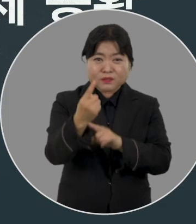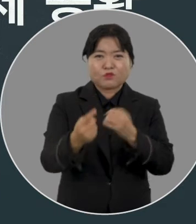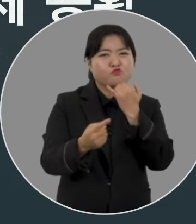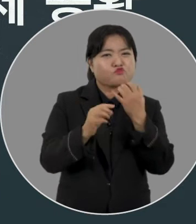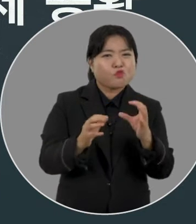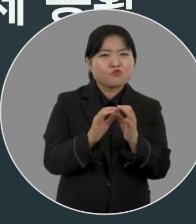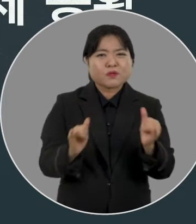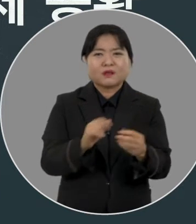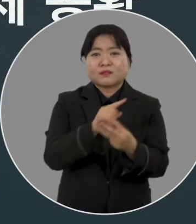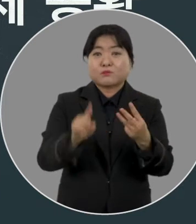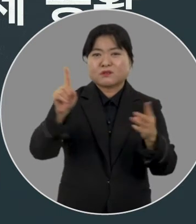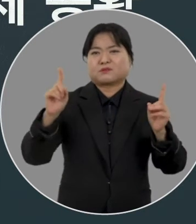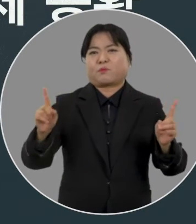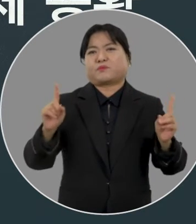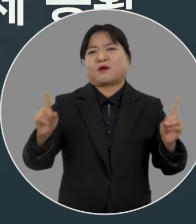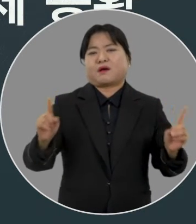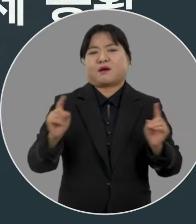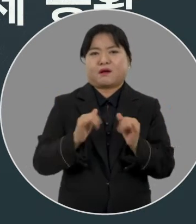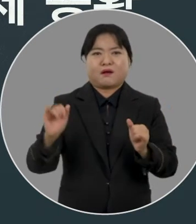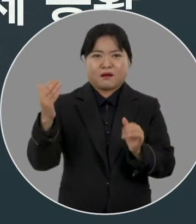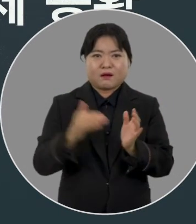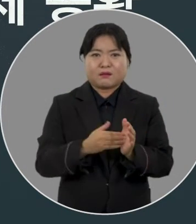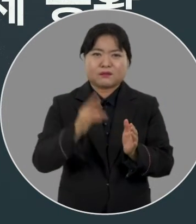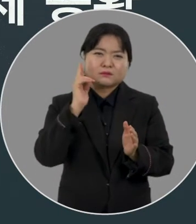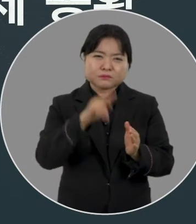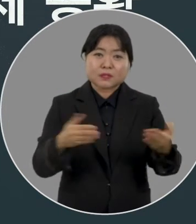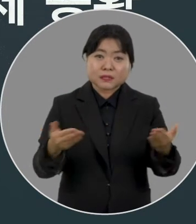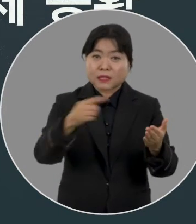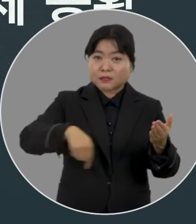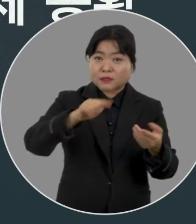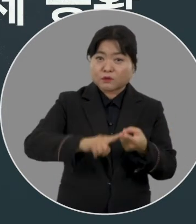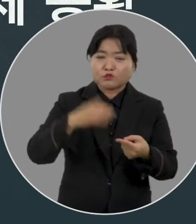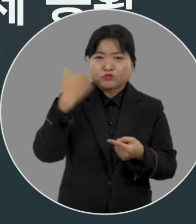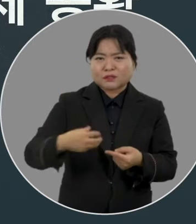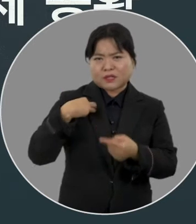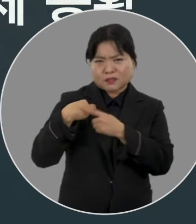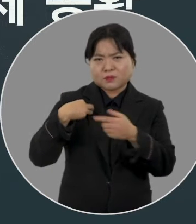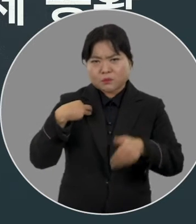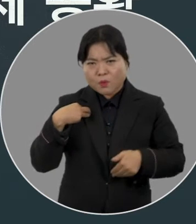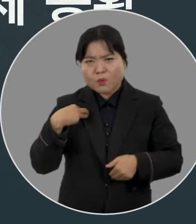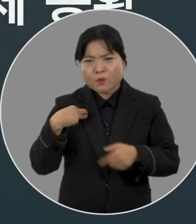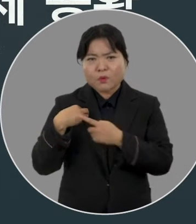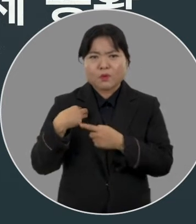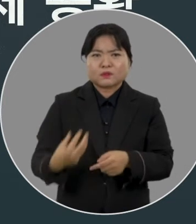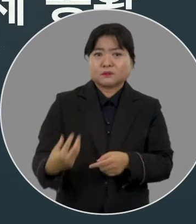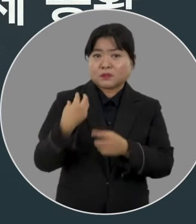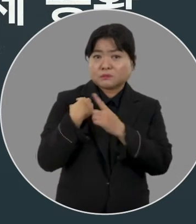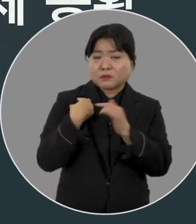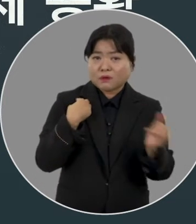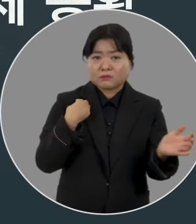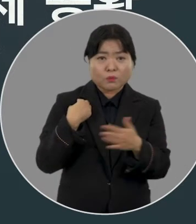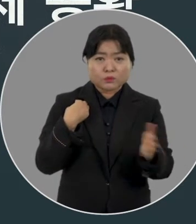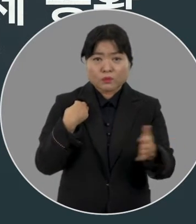국민의 3분의 1이 실업자가 됐지요. 이런 끔찍한 일에 대해서 누군가 책임을 져야 되는데 책임질 사람이